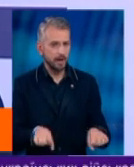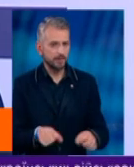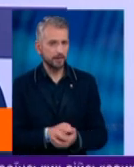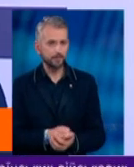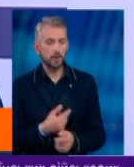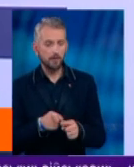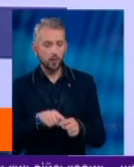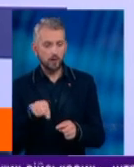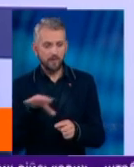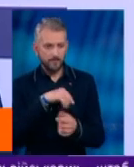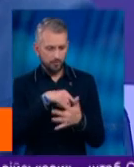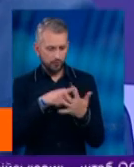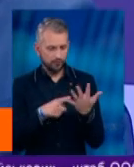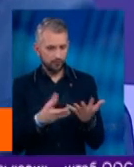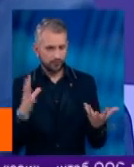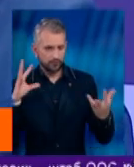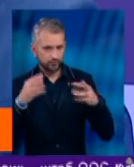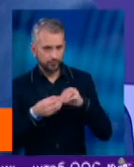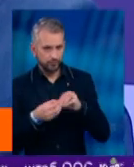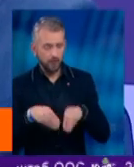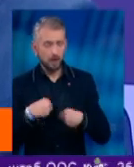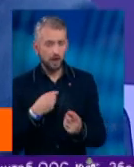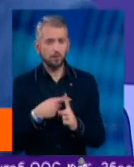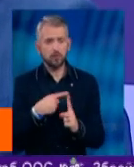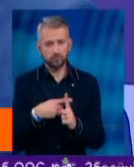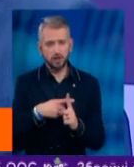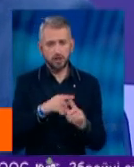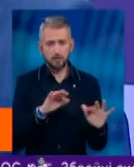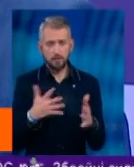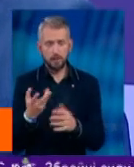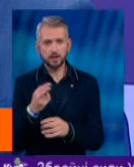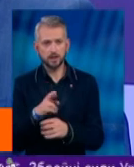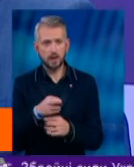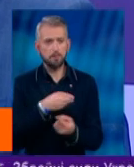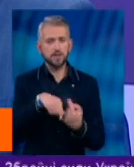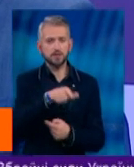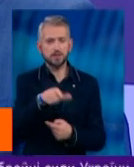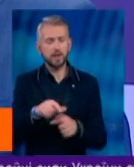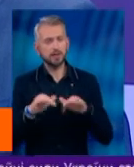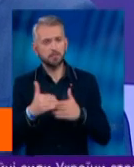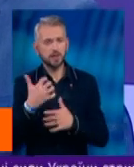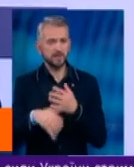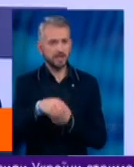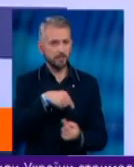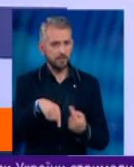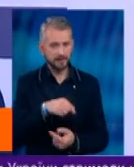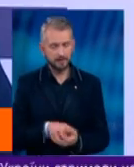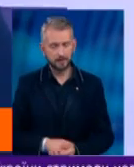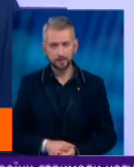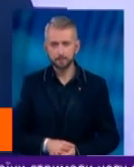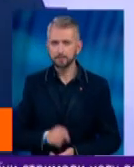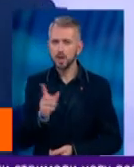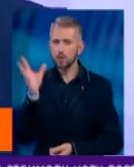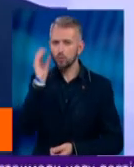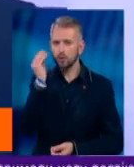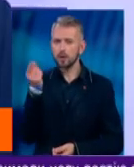есть вот этот весь комплекс даст положительные какие-то моменты, толчки для предпринимателей малого и среднего бизнеса. Але ось, з огляду на